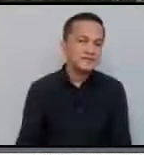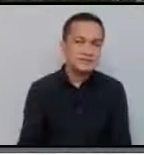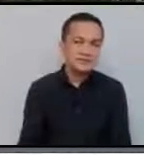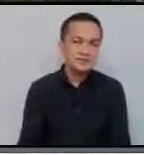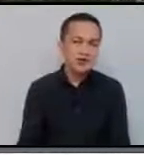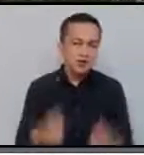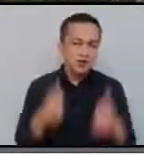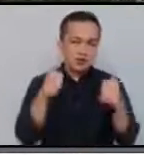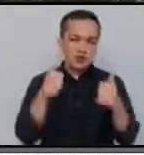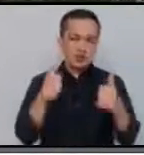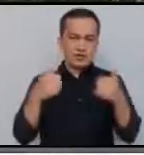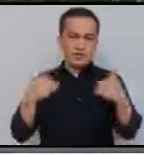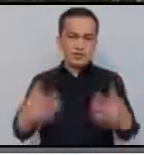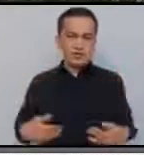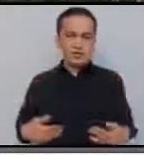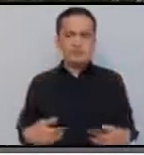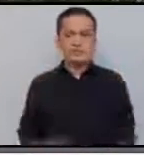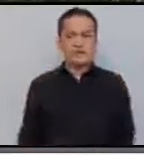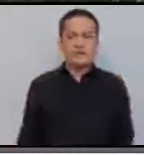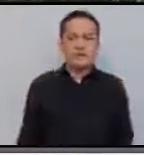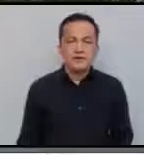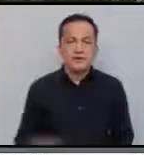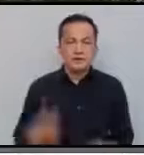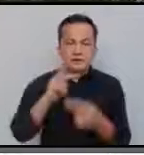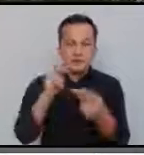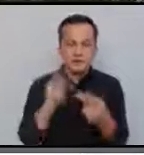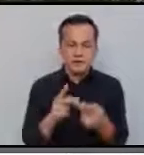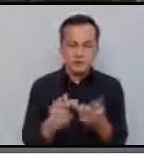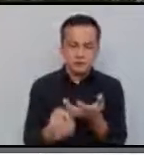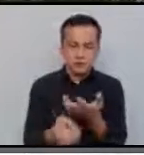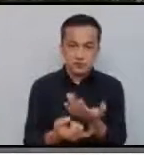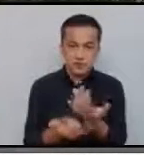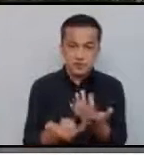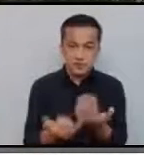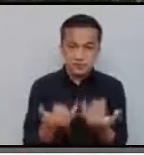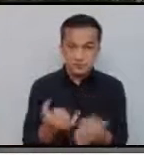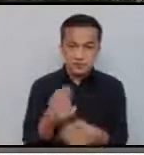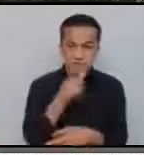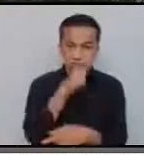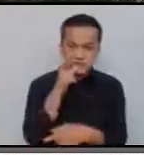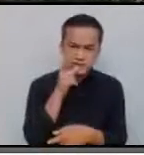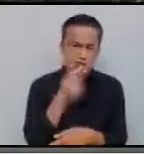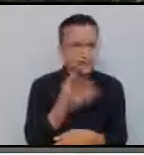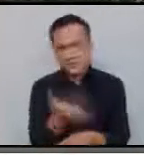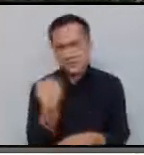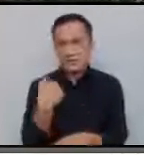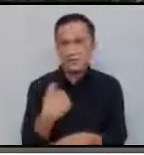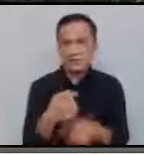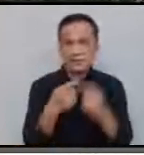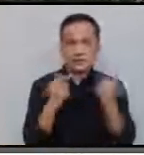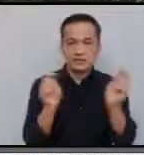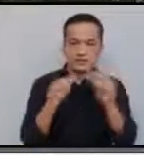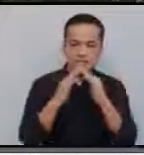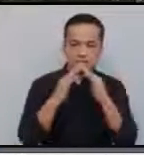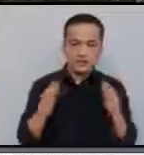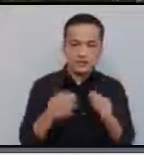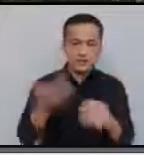and perfect dish this Lenten season. Kaya ano pang hinihintay nyo? Subukan nyo na po ito sa inyong mga tahanan. Ito po ulit